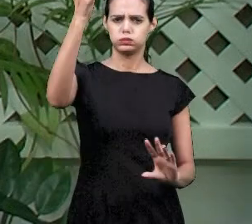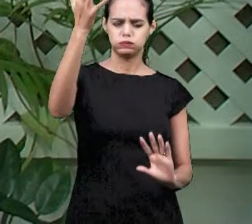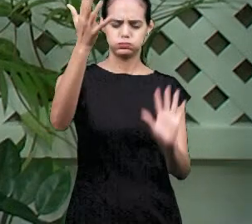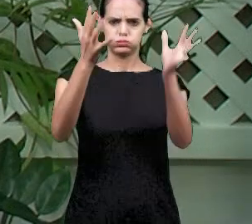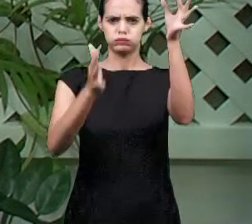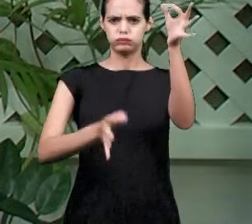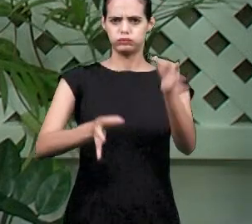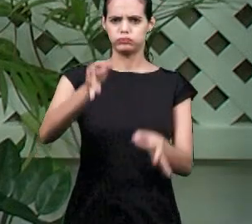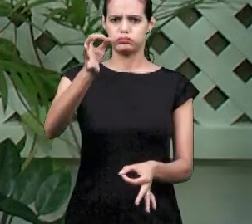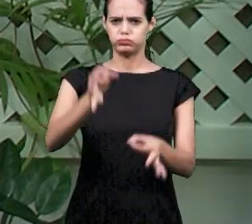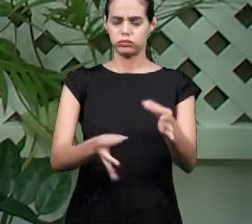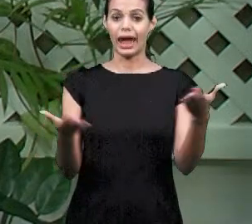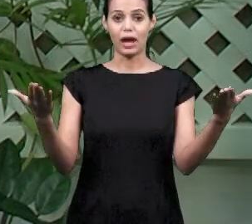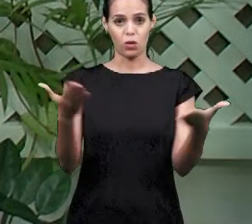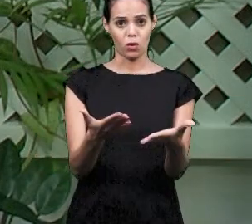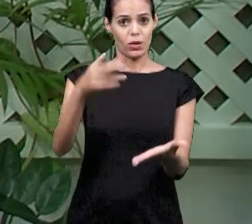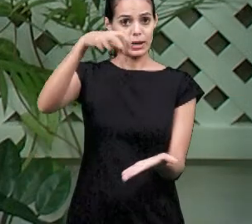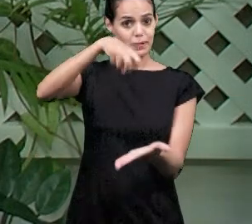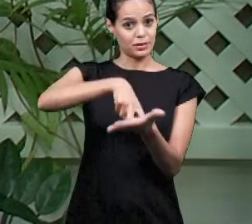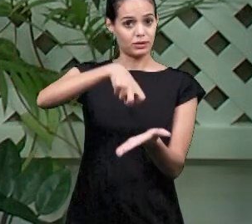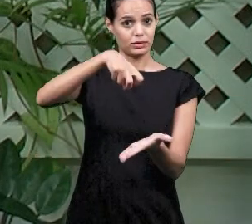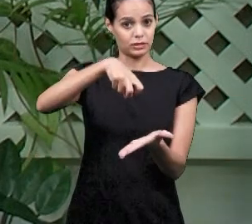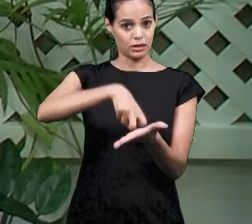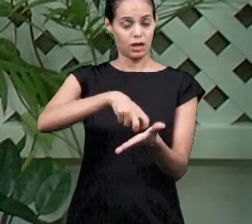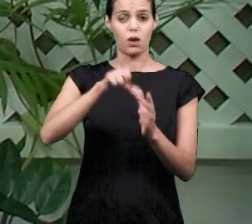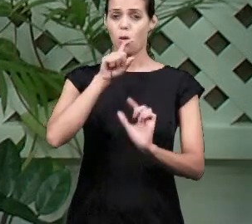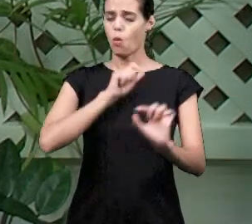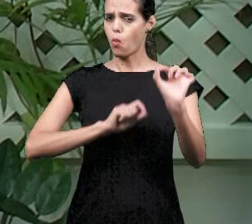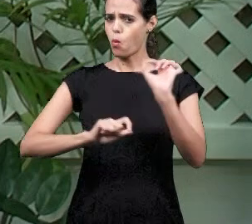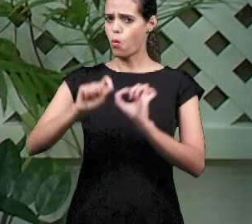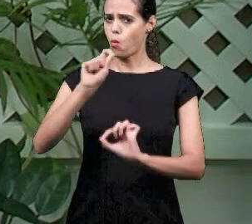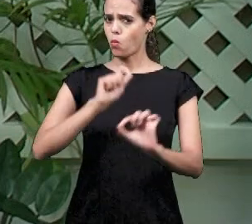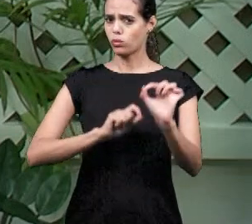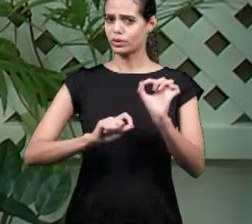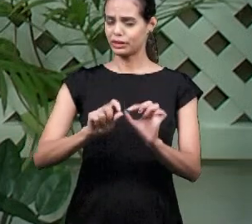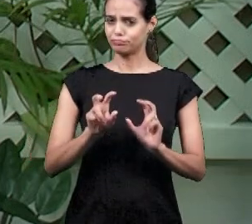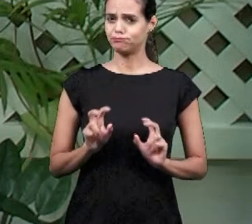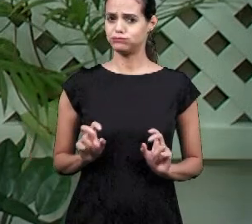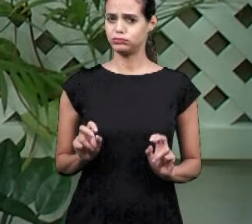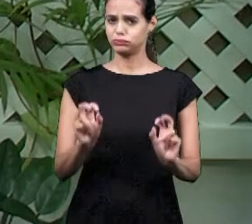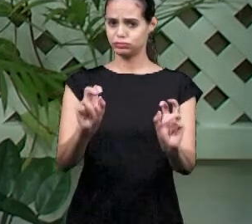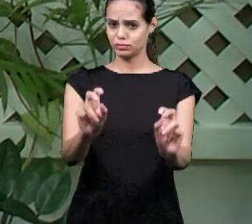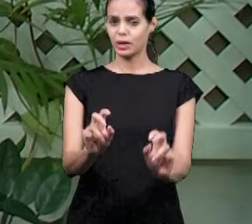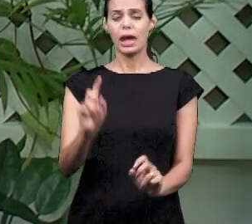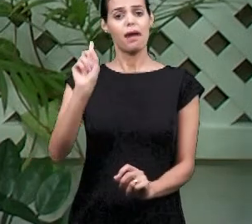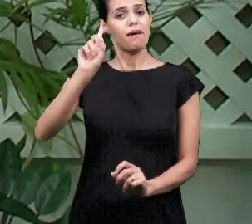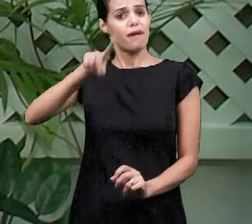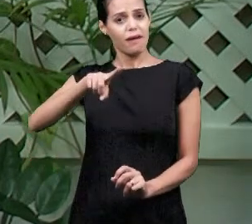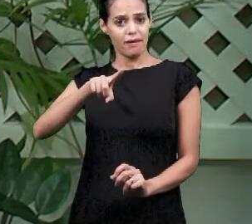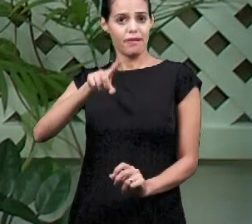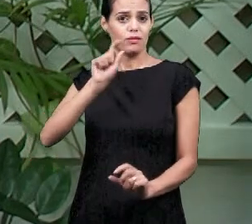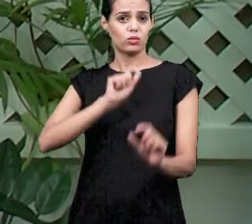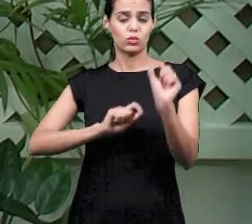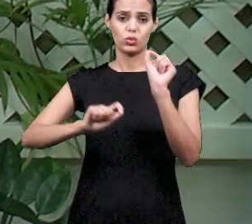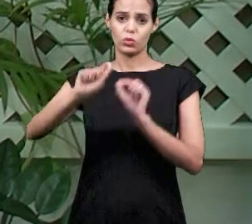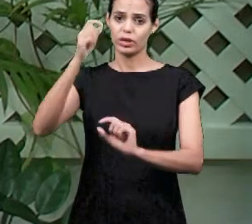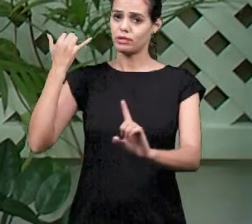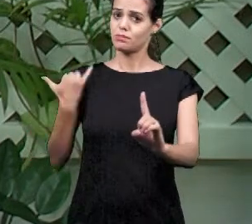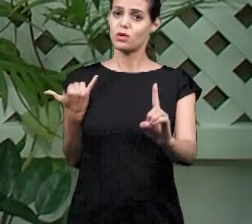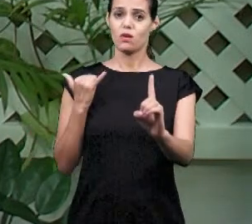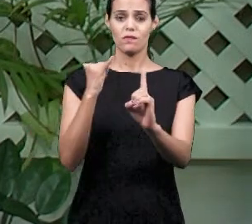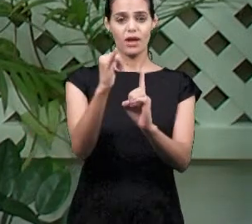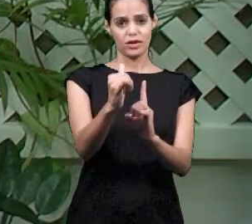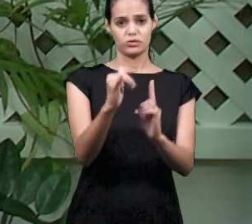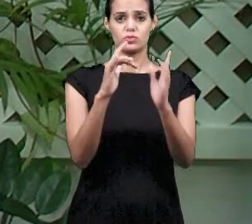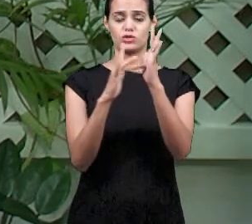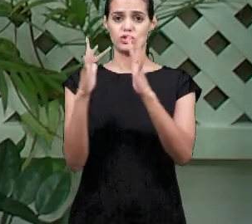les maisons, faites groupe de prière, priez pour le peuple, priez de manière générale pour la patrie, priez afin que le